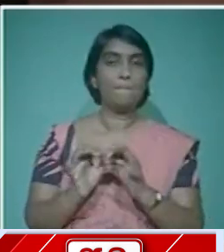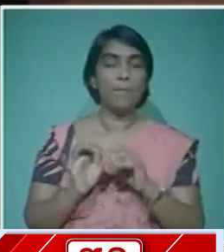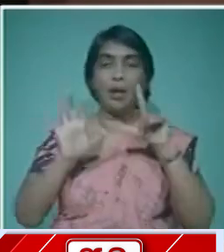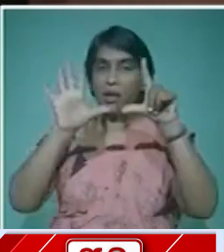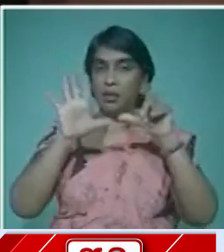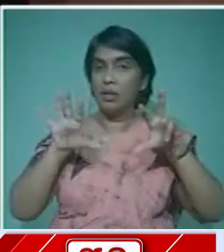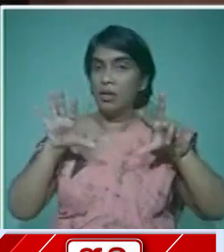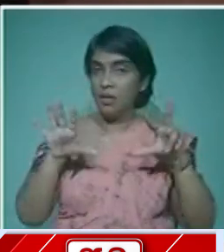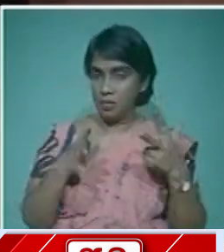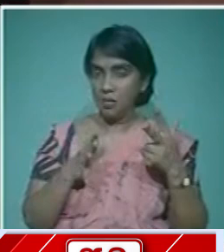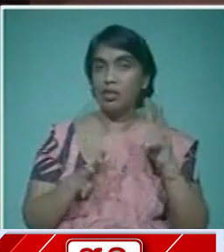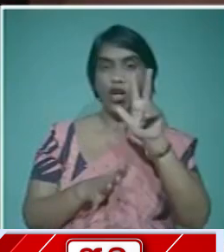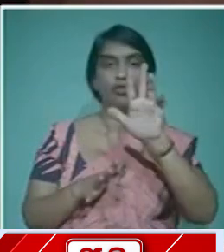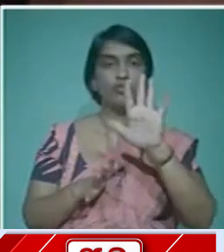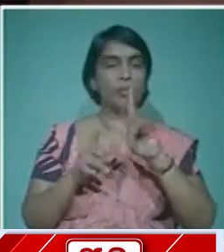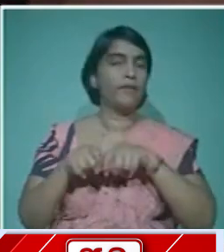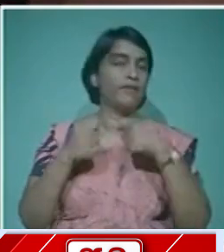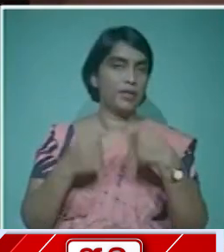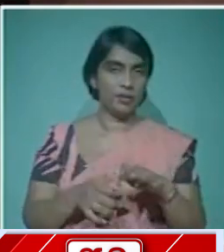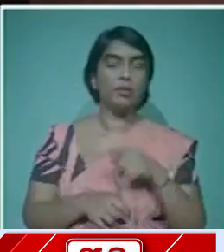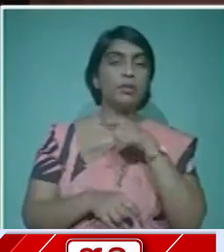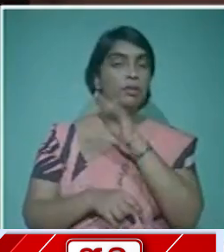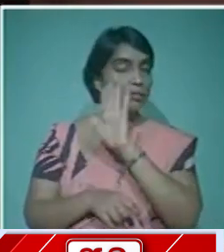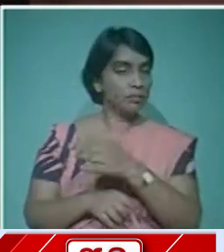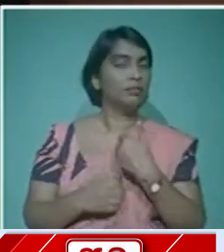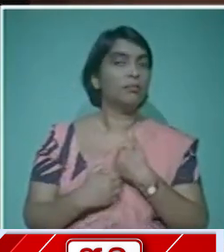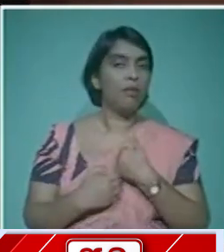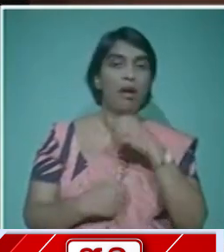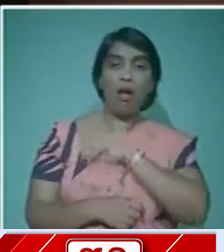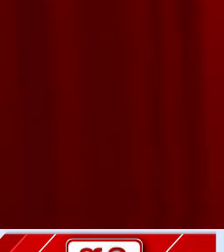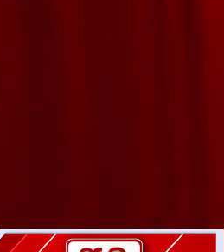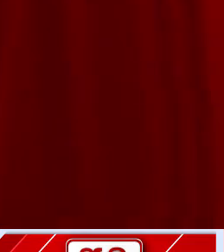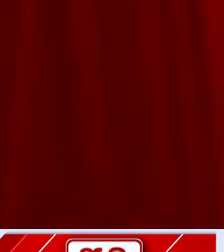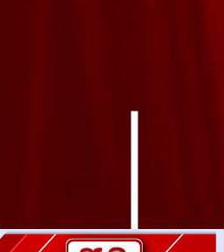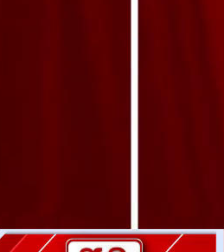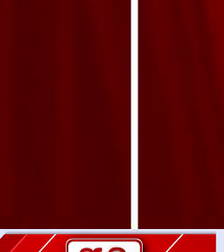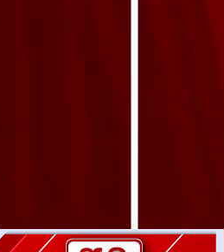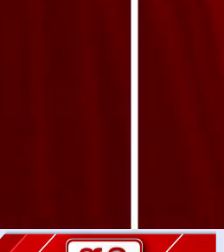7885ක් වියදම් කරන්න. ඒ සඳහා අපි ආදායම් හොයාගන්නේ කොහොමද?